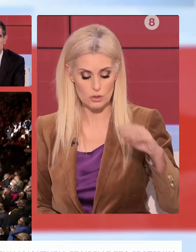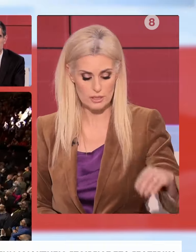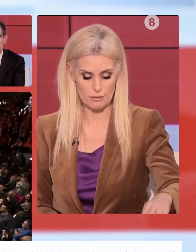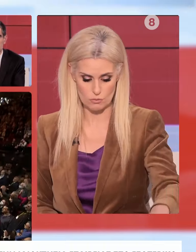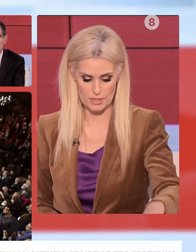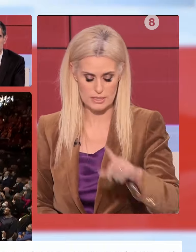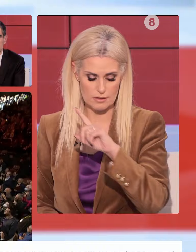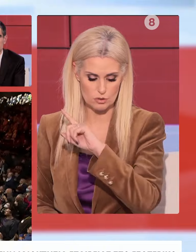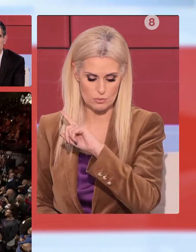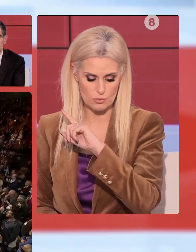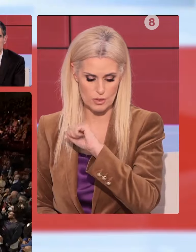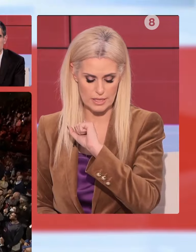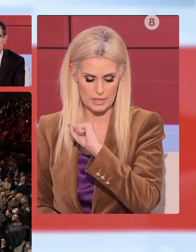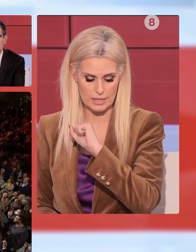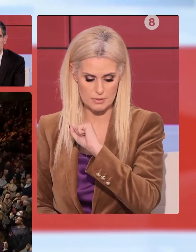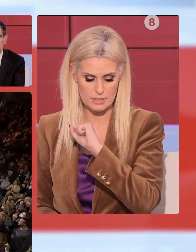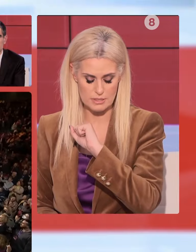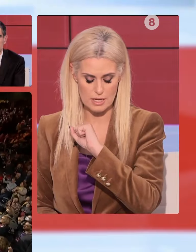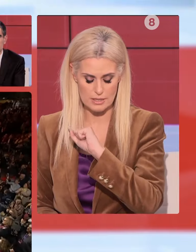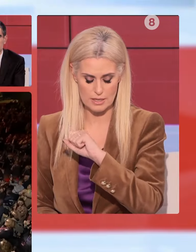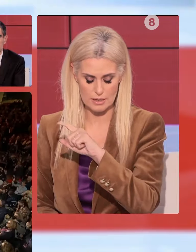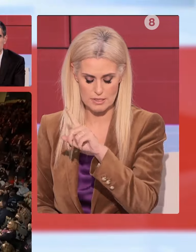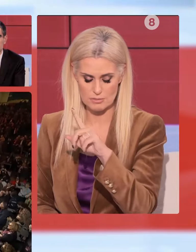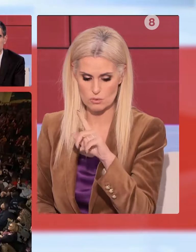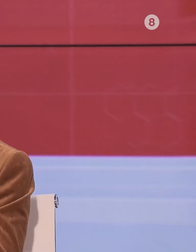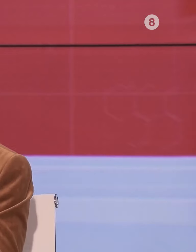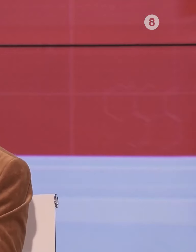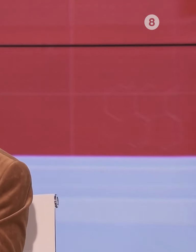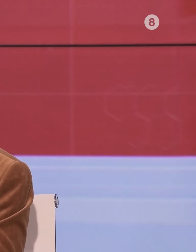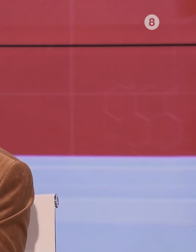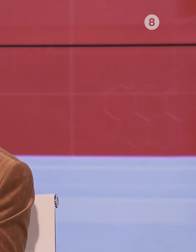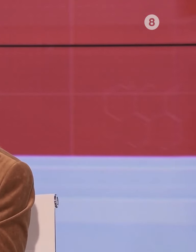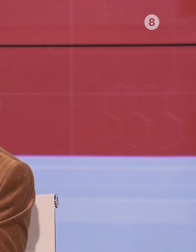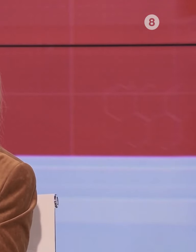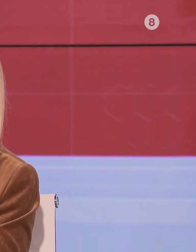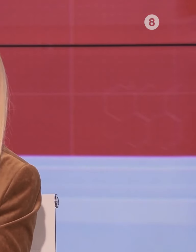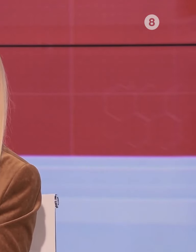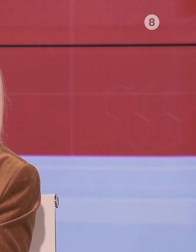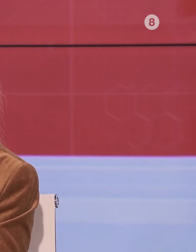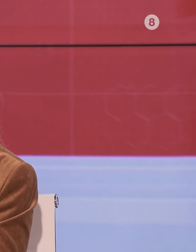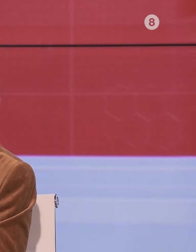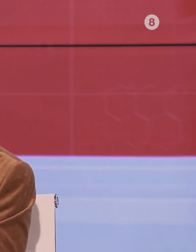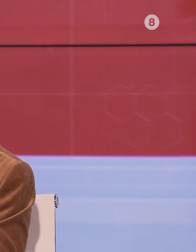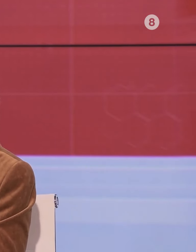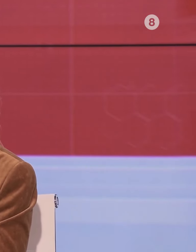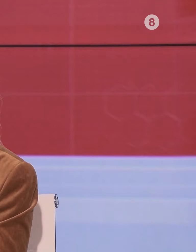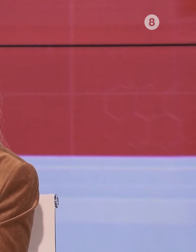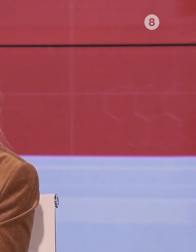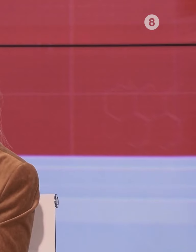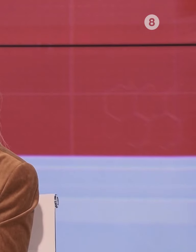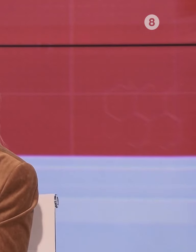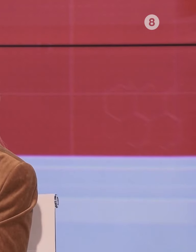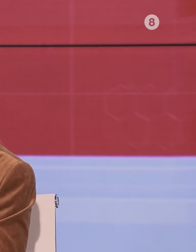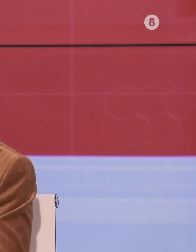Πάμε τώρα να δούμε σε αυτό που είπες εσύ, Άρια, κάποια στιγμή στην κουβέντα μας, αναφορικά με το ΠΑΣΟΚ, κάνοντας την αναφορά για τα μη